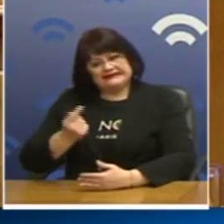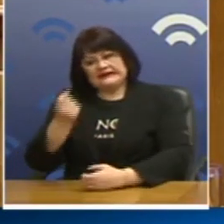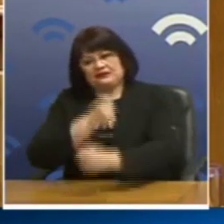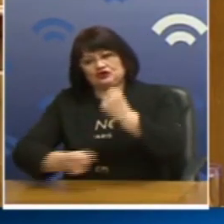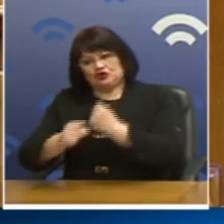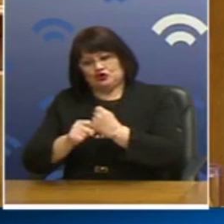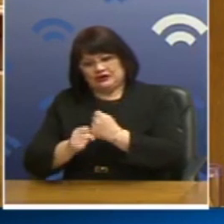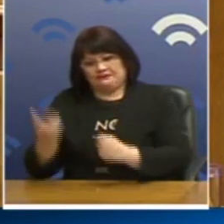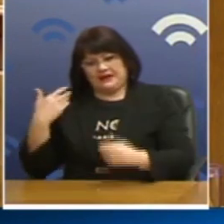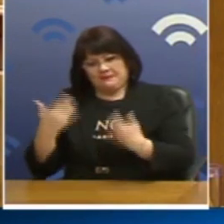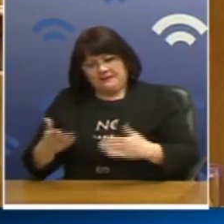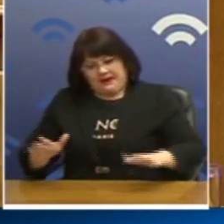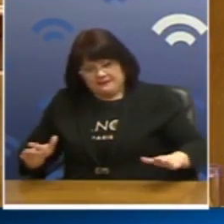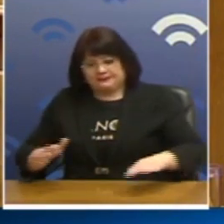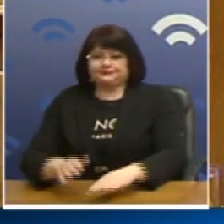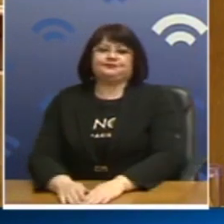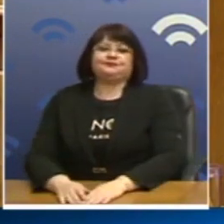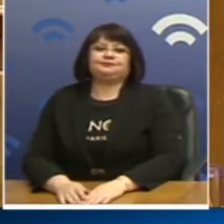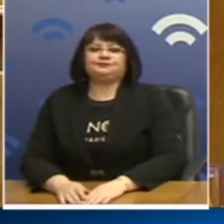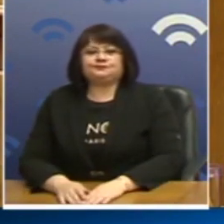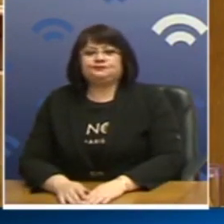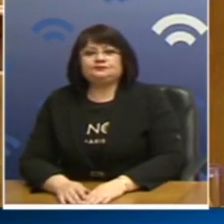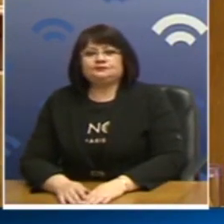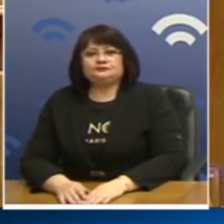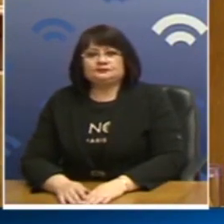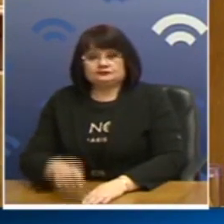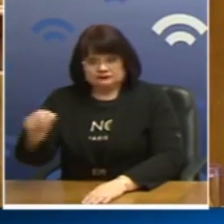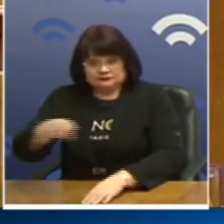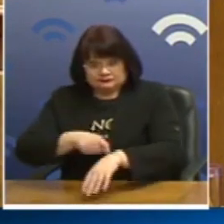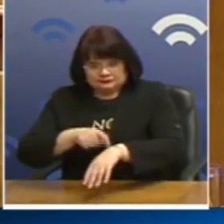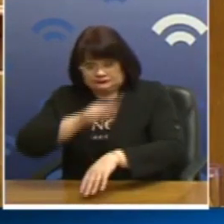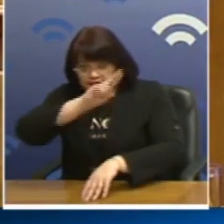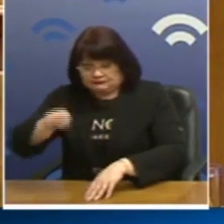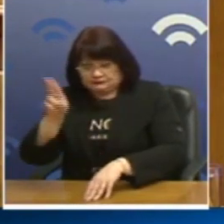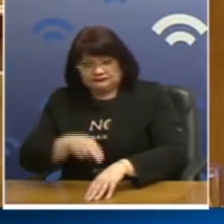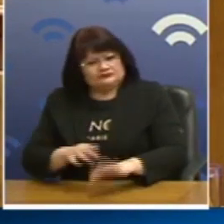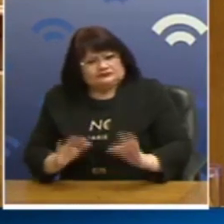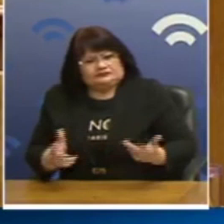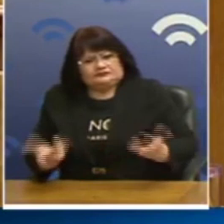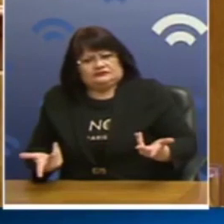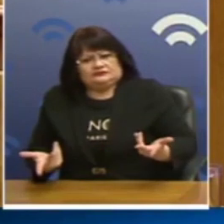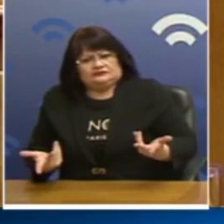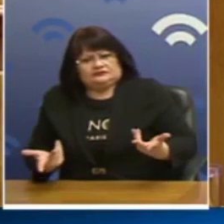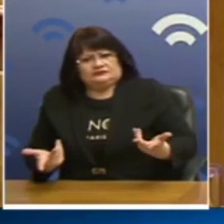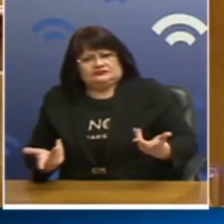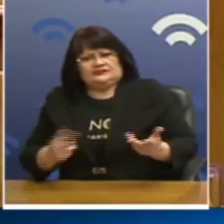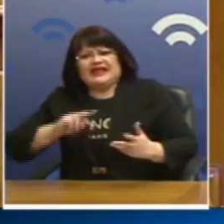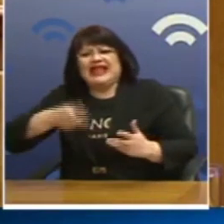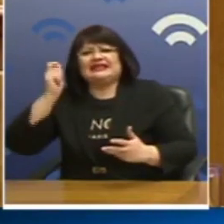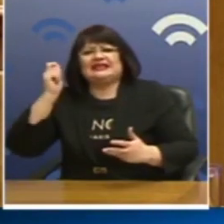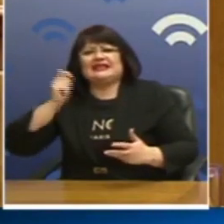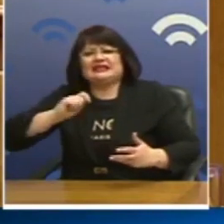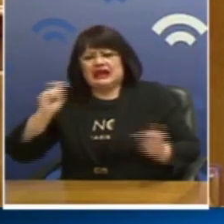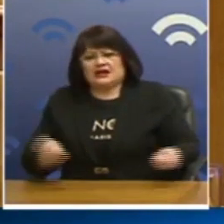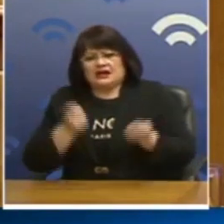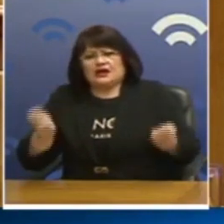χρόνια. Γιατί δεν καταργήσατε λοιπόν εδώ και τώρα, χωρίς να περιμένετε το σοσιαλισμό, αυτό τον άθλιο αντεργατικό νόμο που φέρει τη